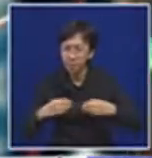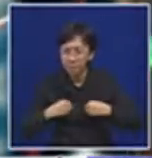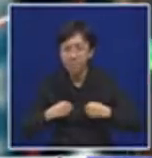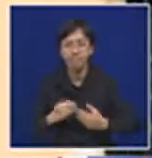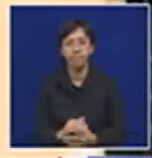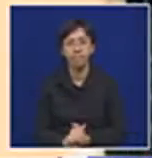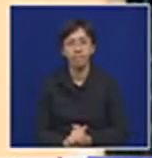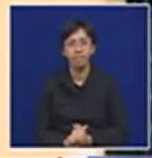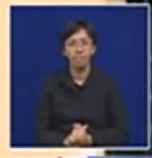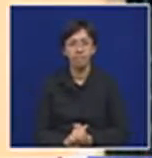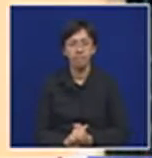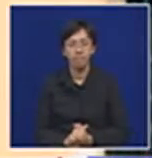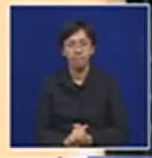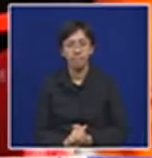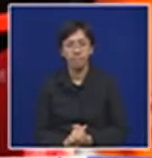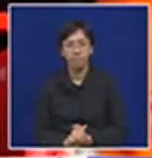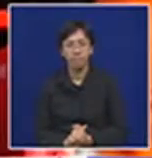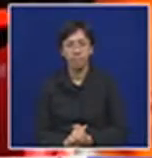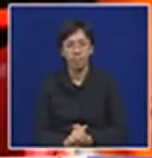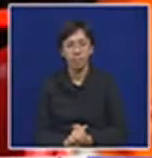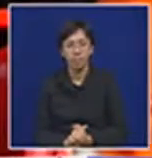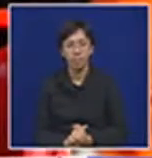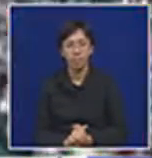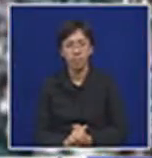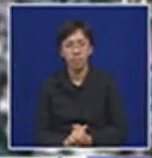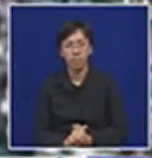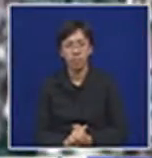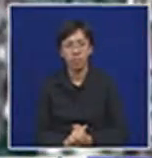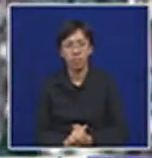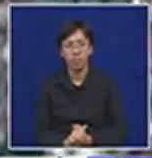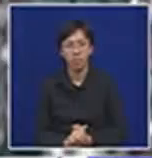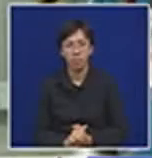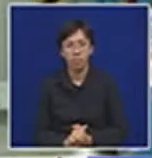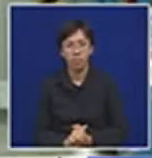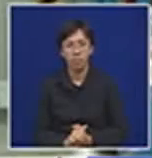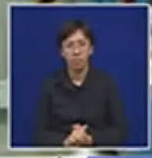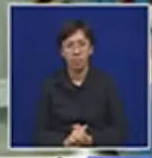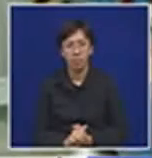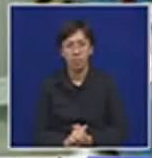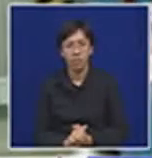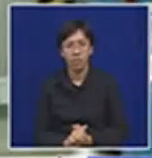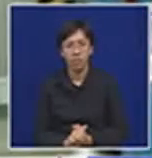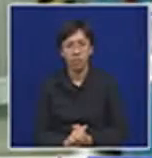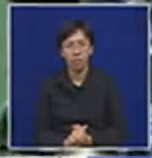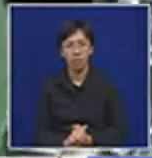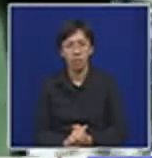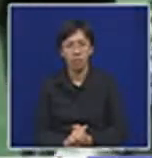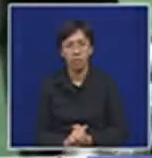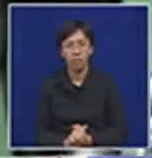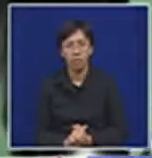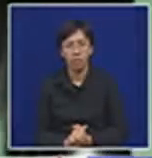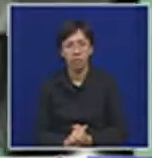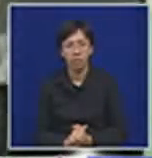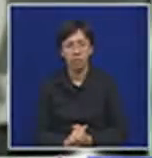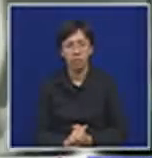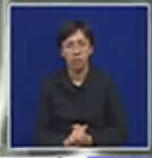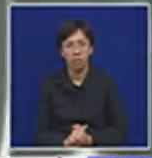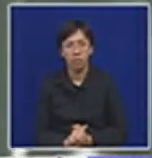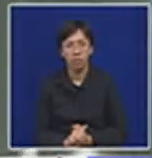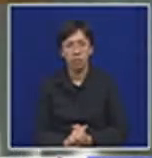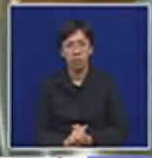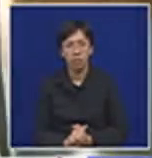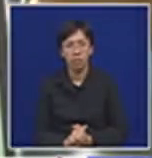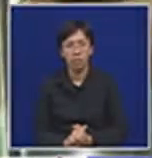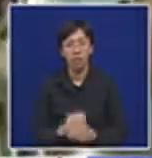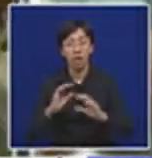อดแล้วเราก็จะคุยกันว่าถ้าอย่างนั้นเนี่ยก็ต้องเริ่มเอาเอกชนเข้ามาช่วยให้เป็นที่เพราะเอก